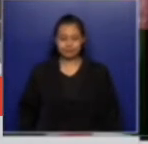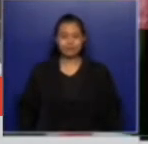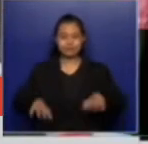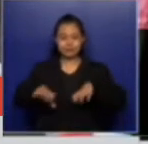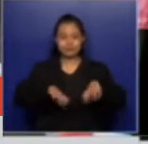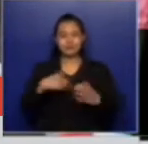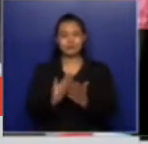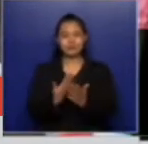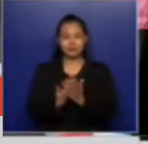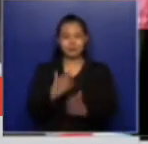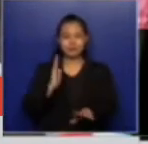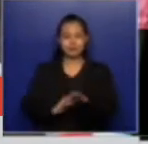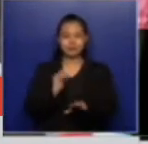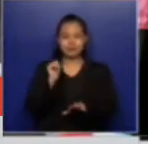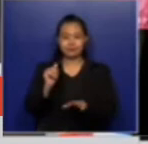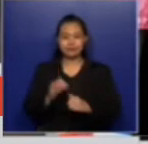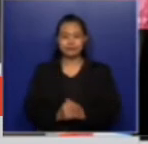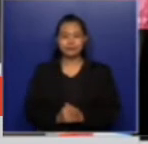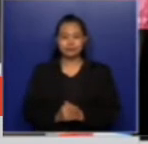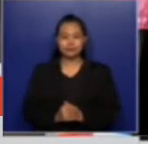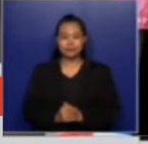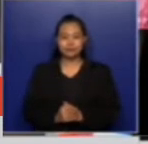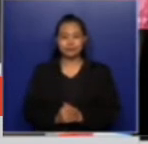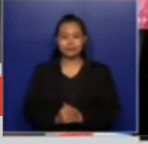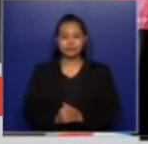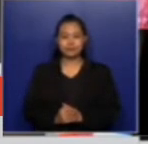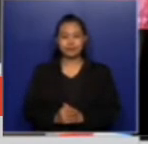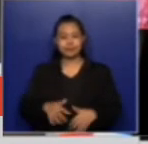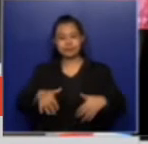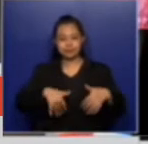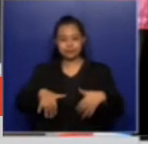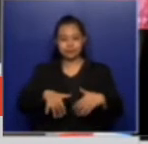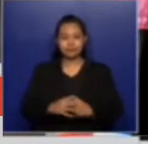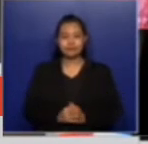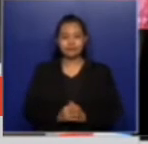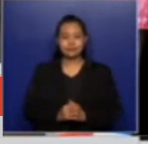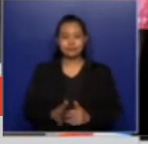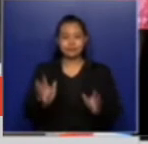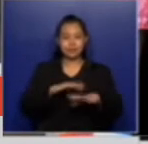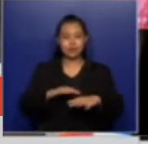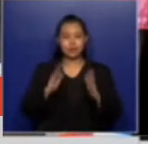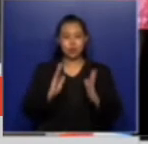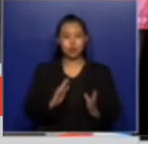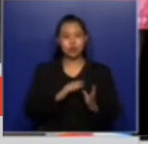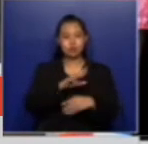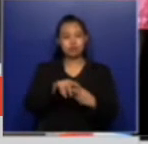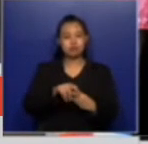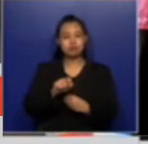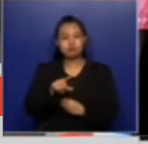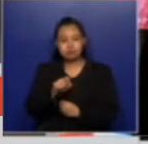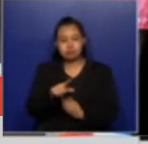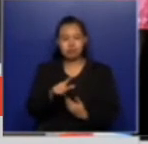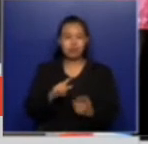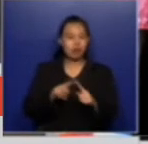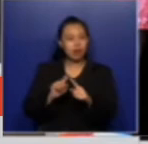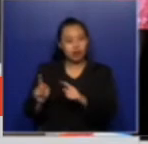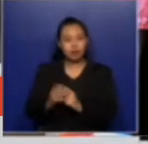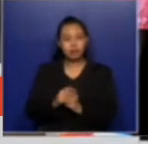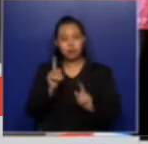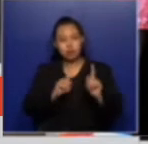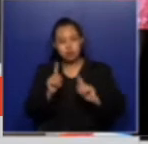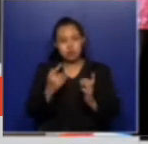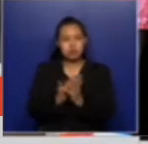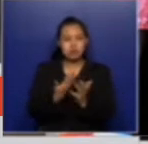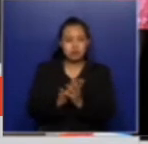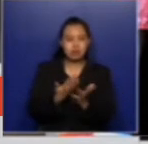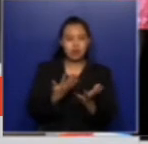ไอ้นี่ผมหลักเอาหลักปรัชญาของชาวบ้านเลยผมไม่ได้เอาแบบนักเศรษฐศาสตร์ที่มาคุยรายได้ประชา